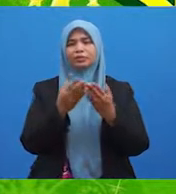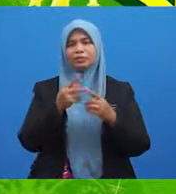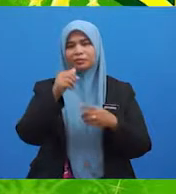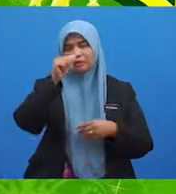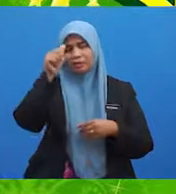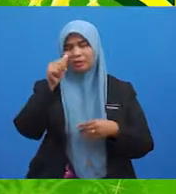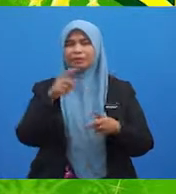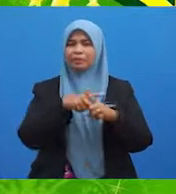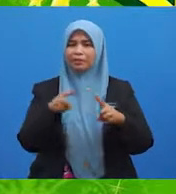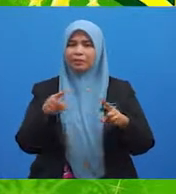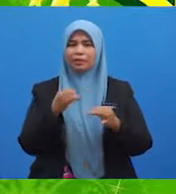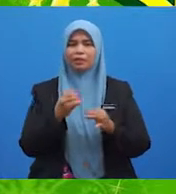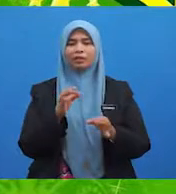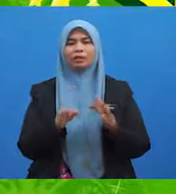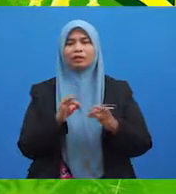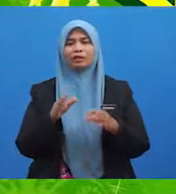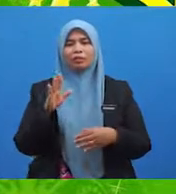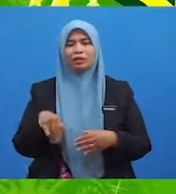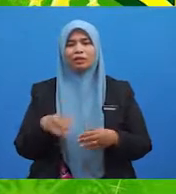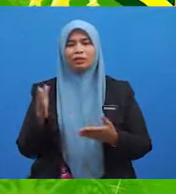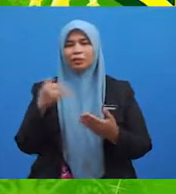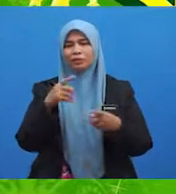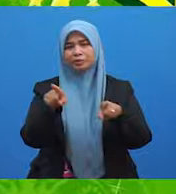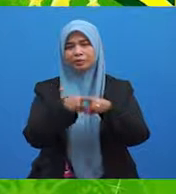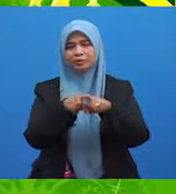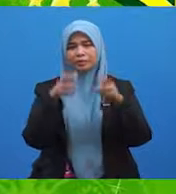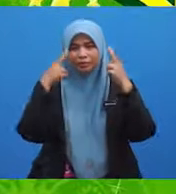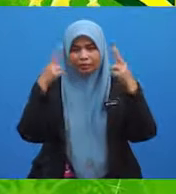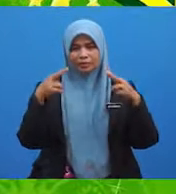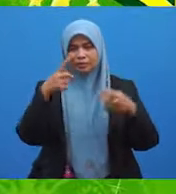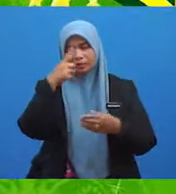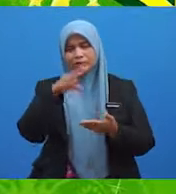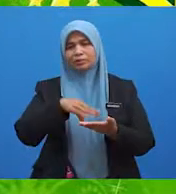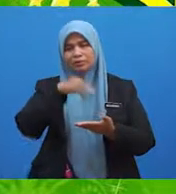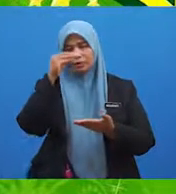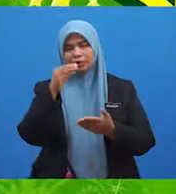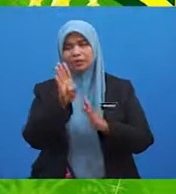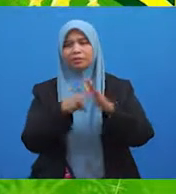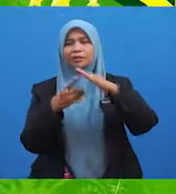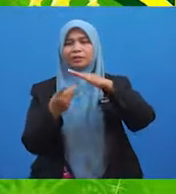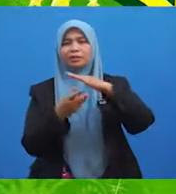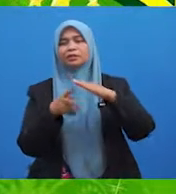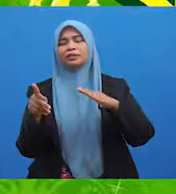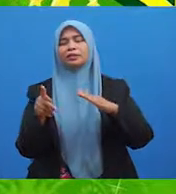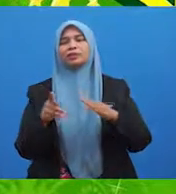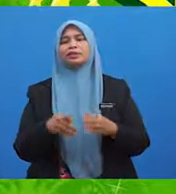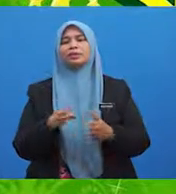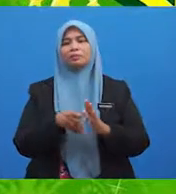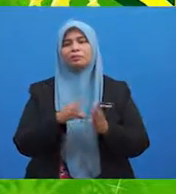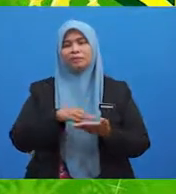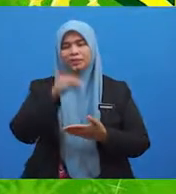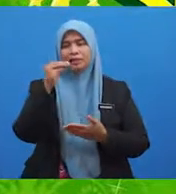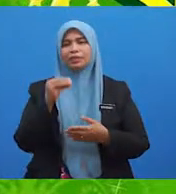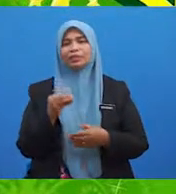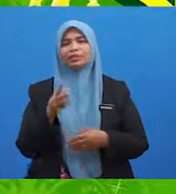Namun, jika belum, jom bersama Ustaz untuk mempelajarinya berdasarkan fokus pelajaran